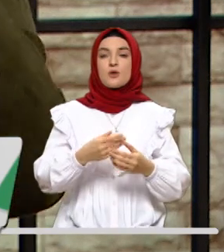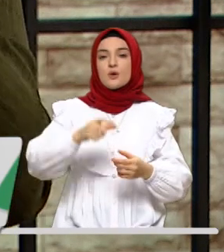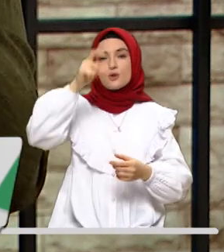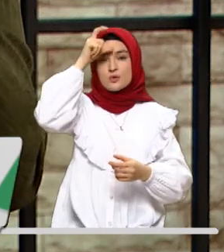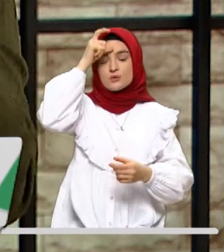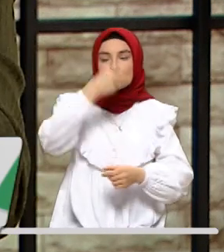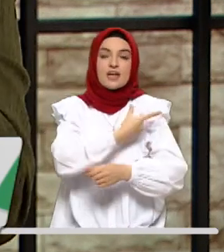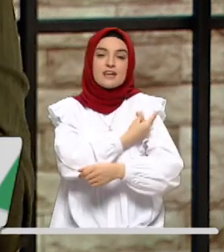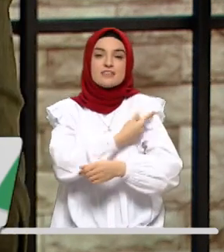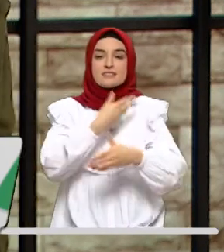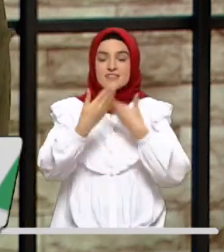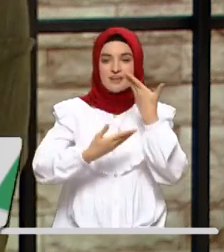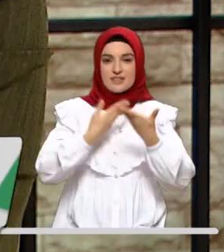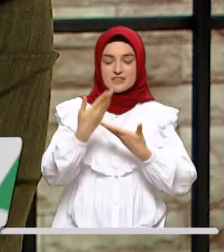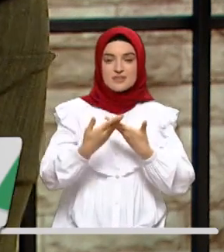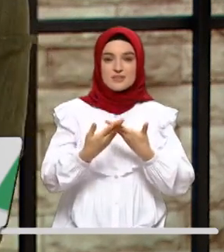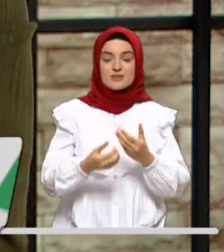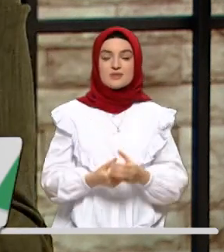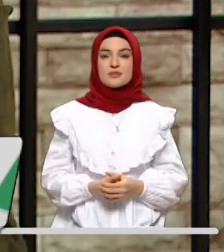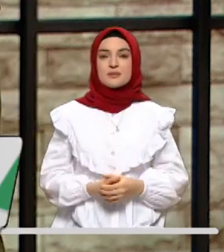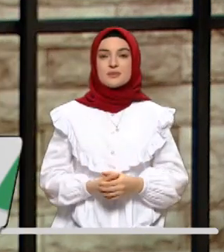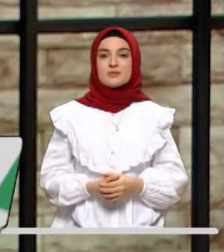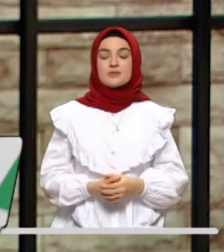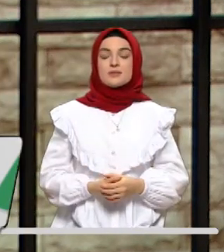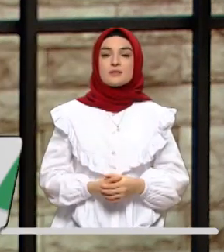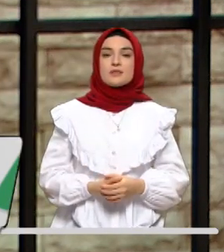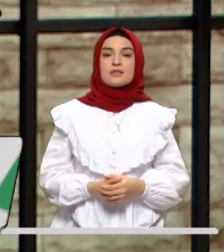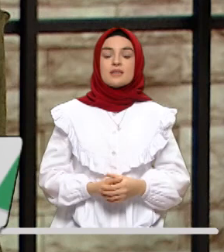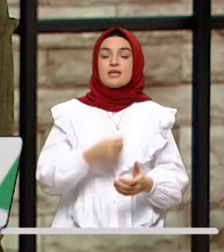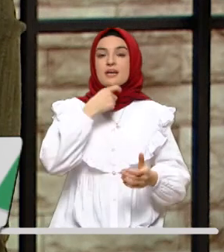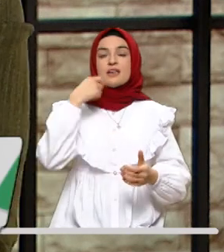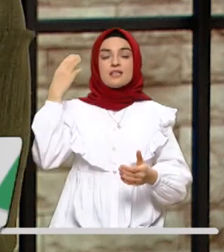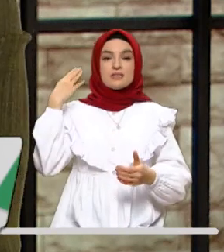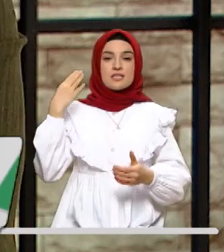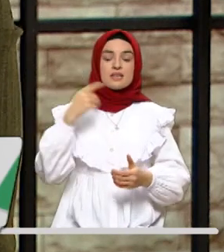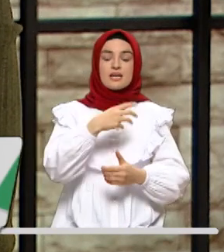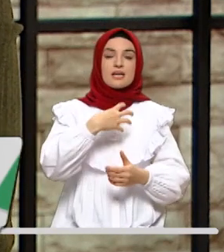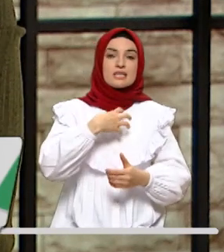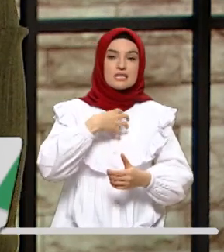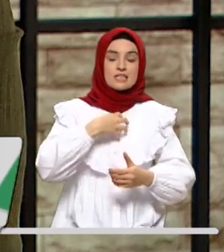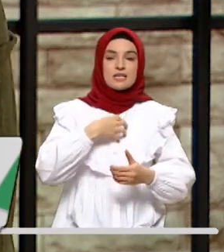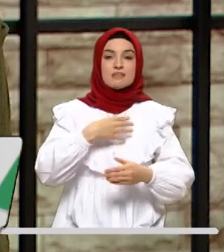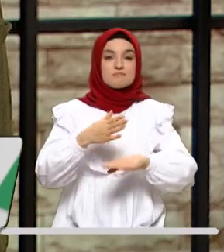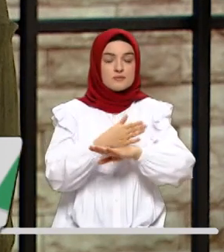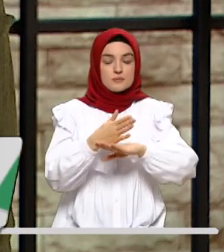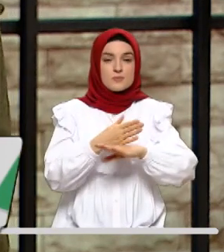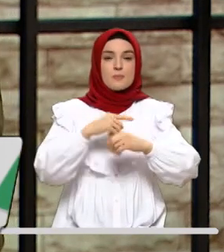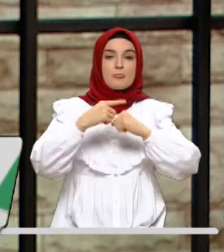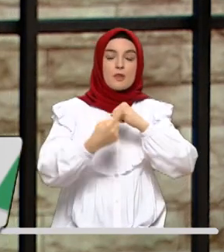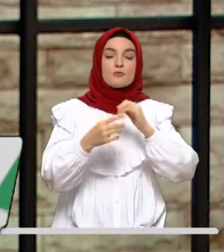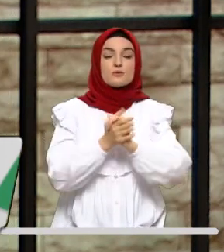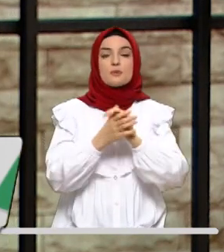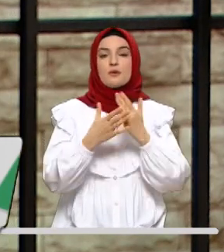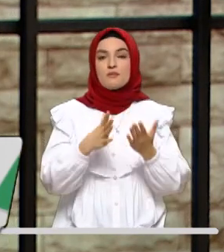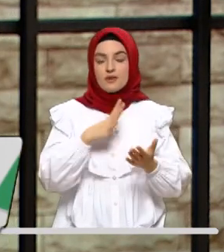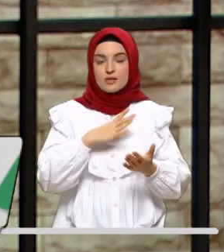Kendi aşımız olalım değil mi? Milli aşı. Yerli malı haftaları eskiden yapılırdı. Evet, yerli malı, milli olabilmek, yerli olabilmek